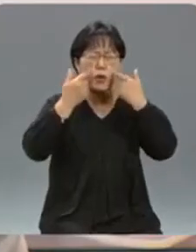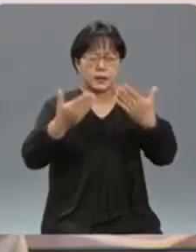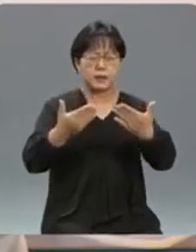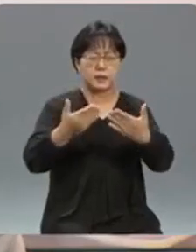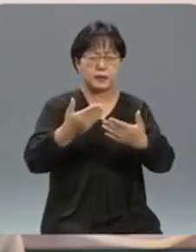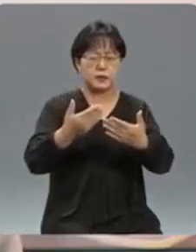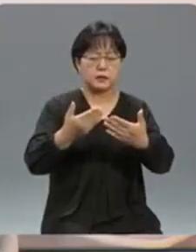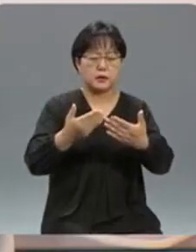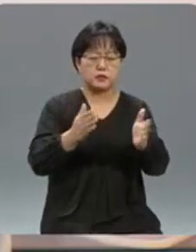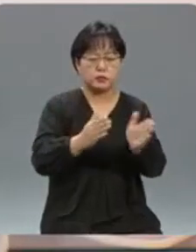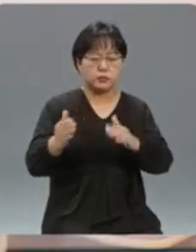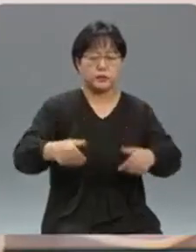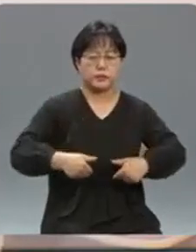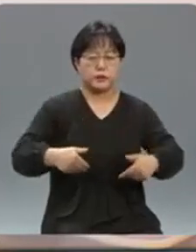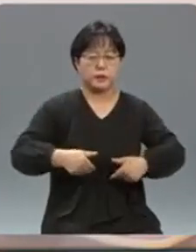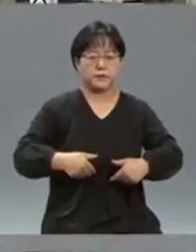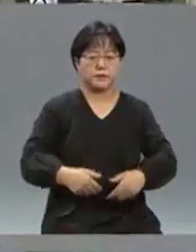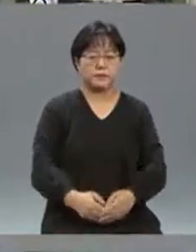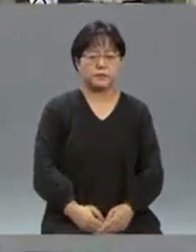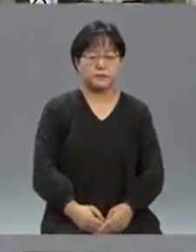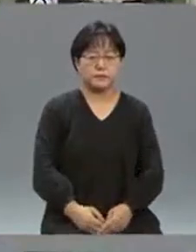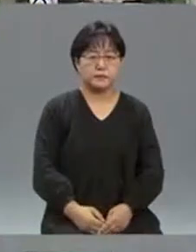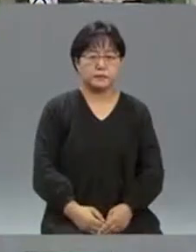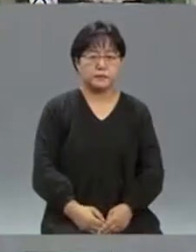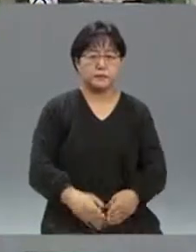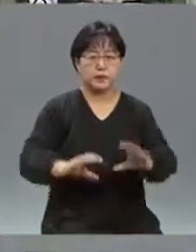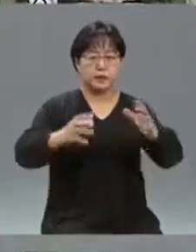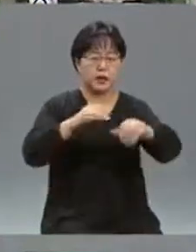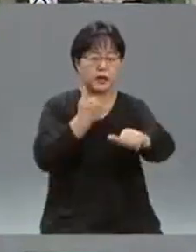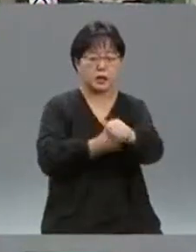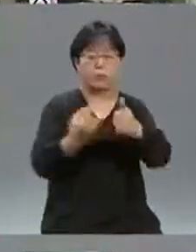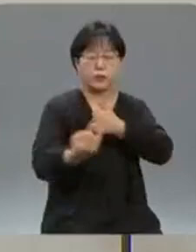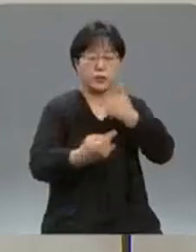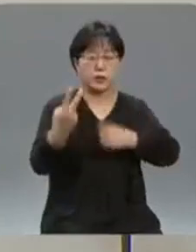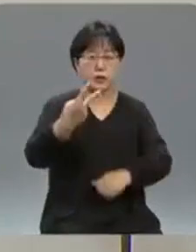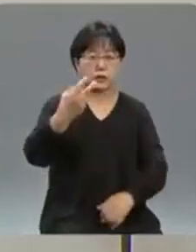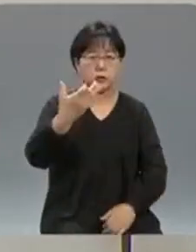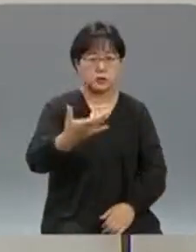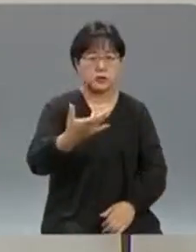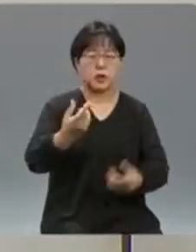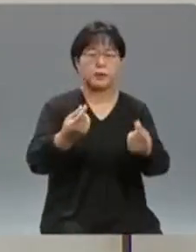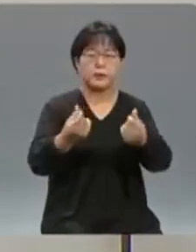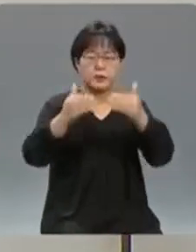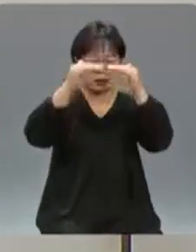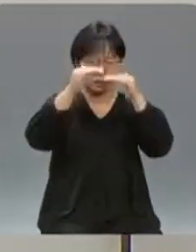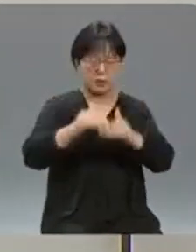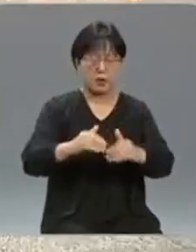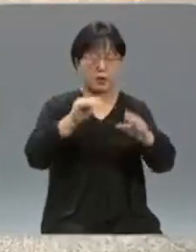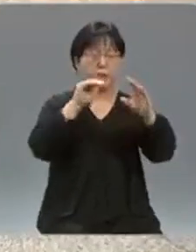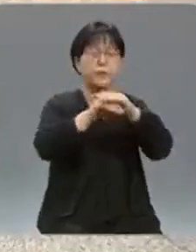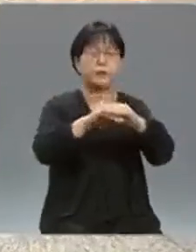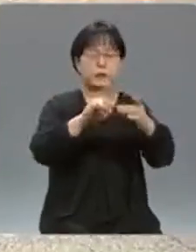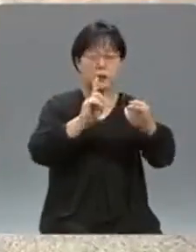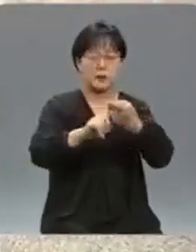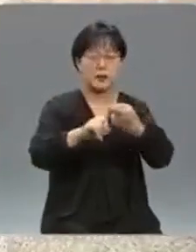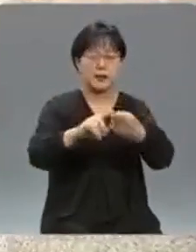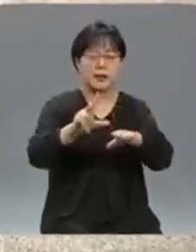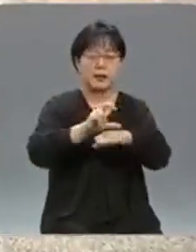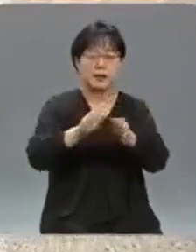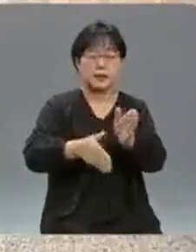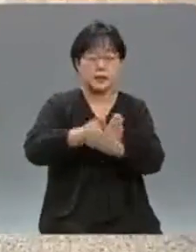해서 잘 준비를 해야 될 것 같다고 생합니다 국가인권 2019년 비슷한 용 진정